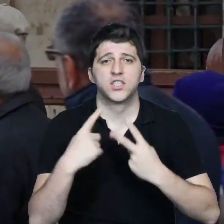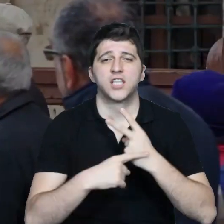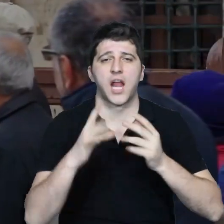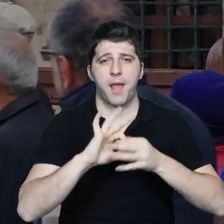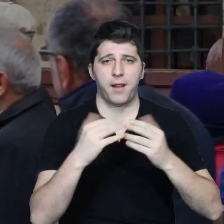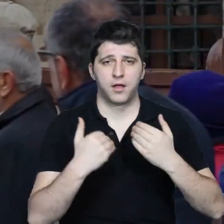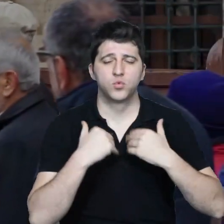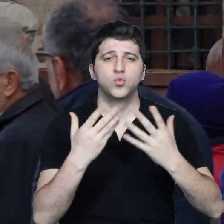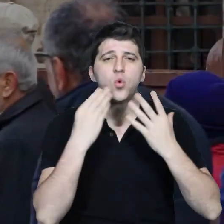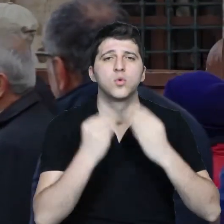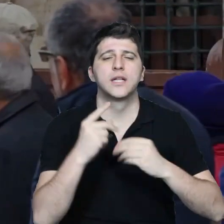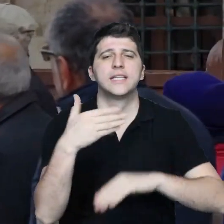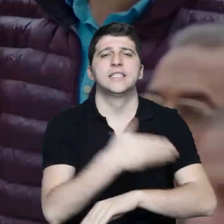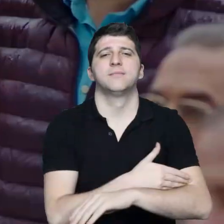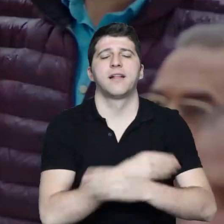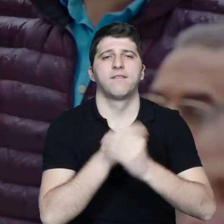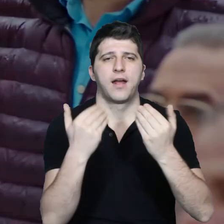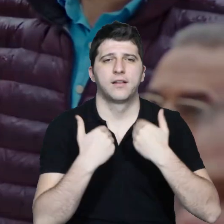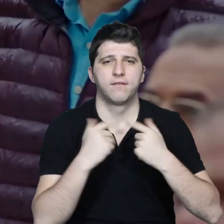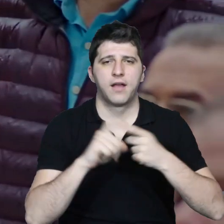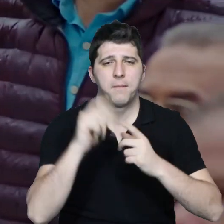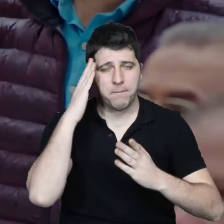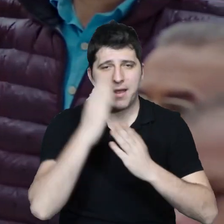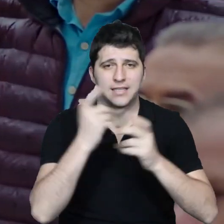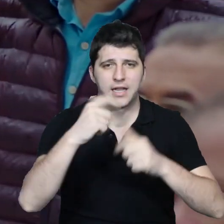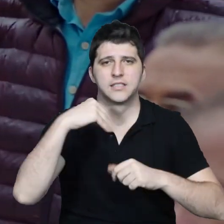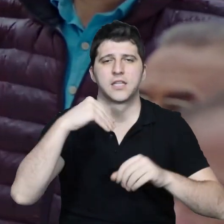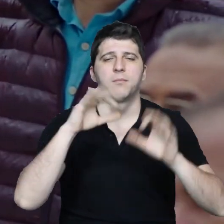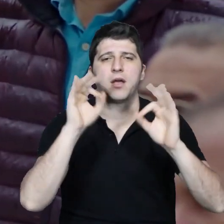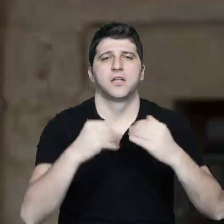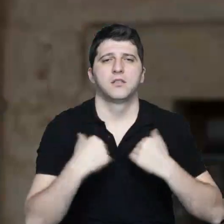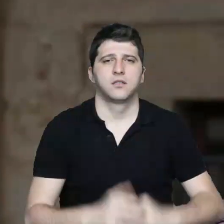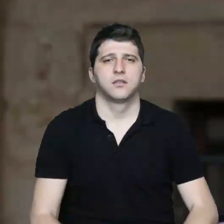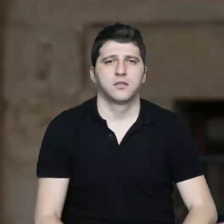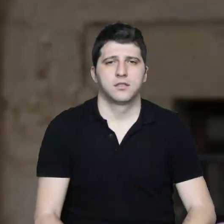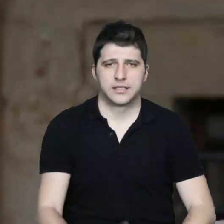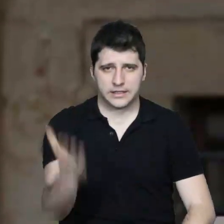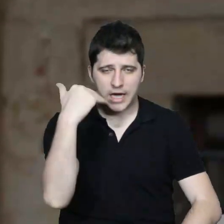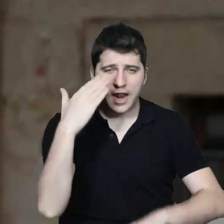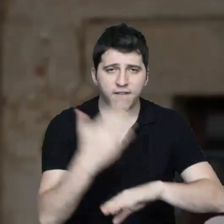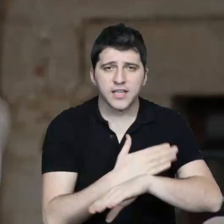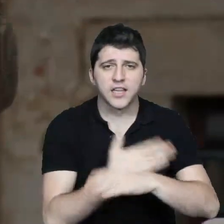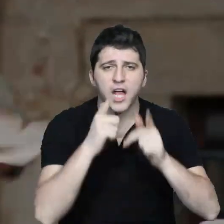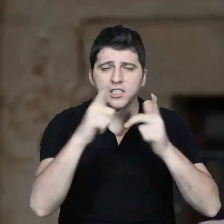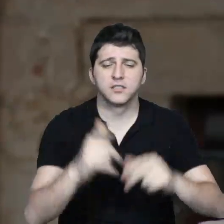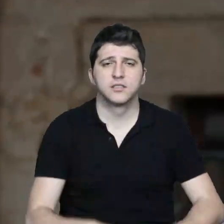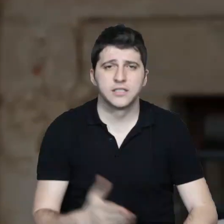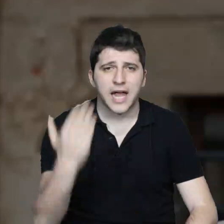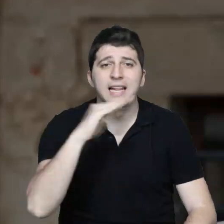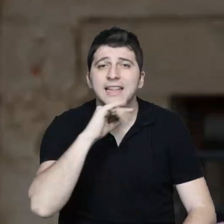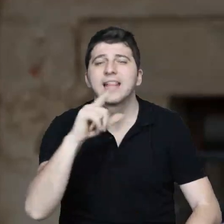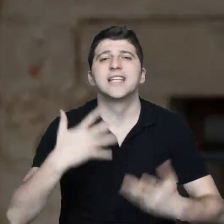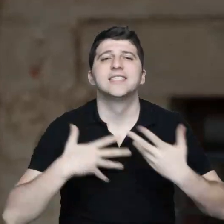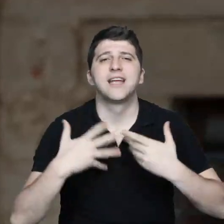çok güzel, harika bir hizmet sundu ve mezar yeri satışlarını başlattı. Gel vatandaş, dedeni